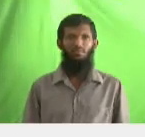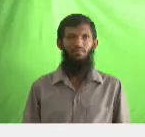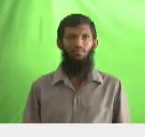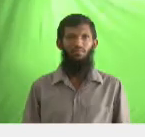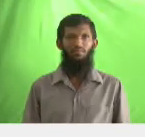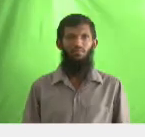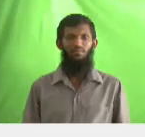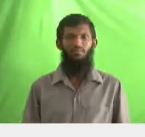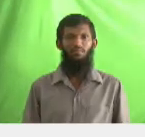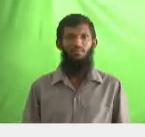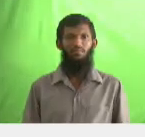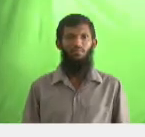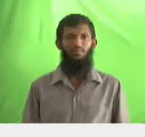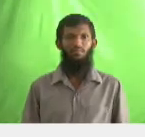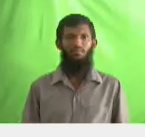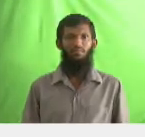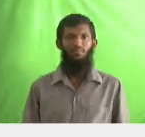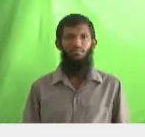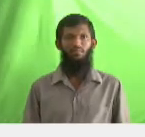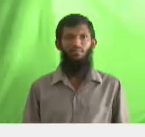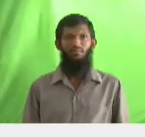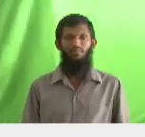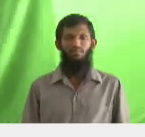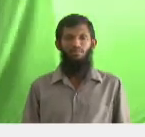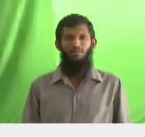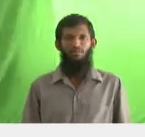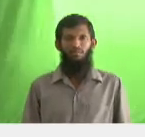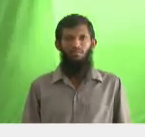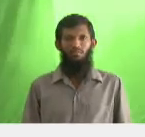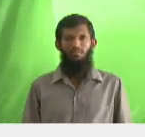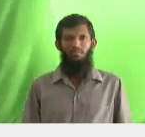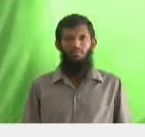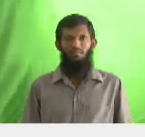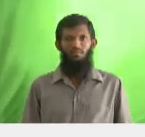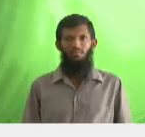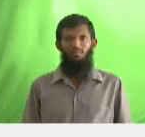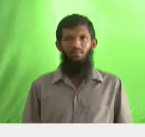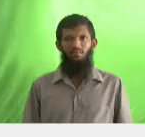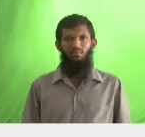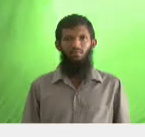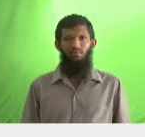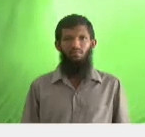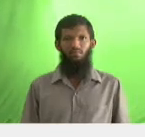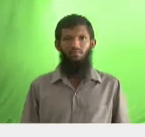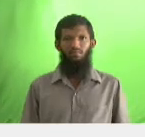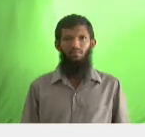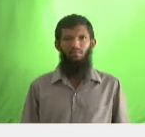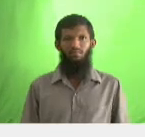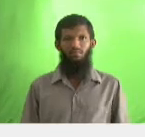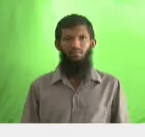الداعي إلى رضوانه صلى الله وسلم وبارك عليه وعلى آله وأصحابه